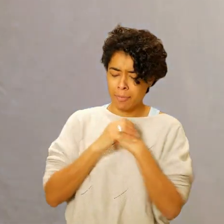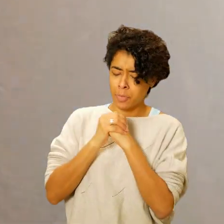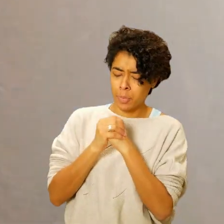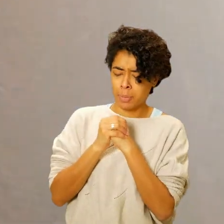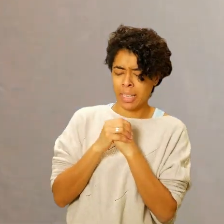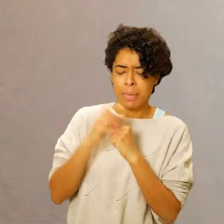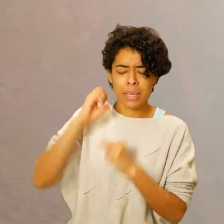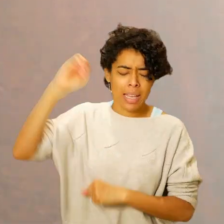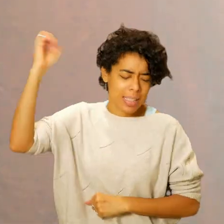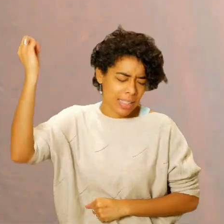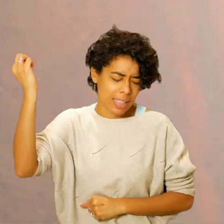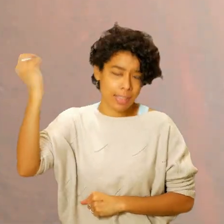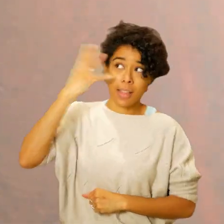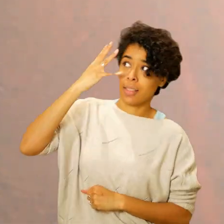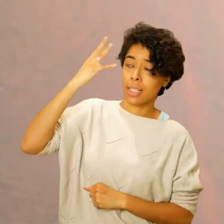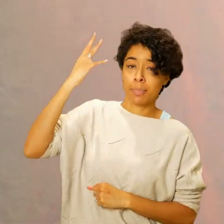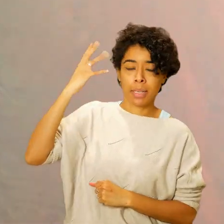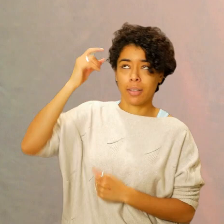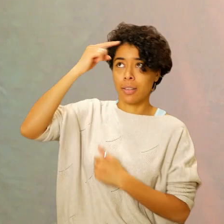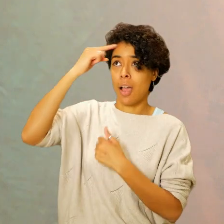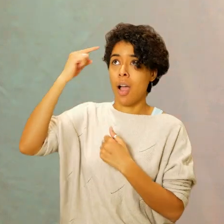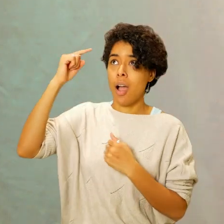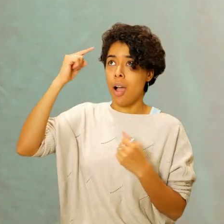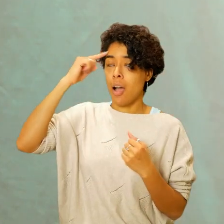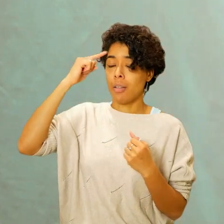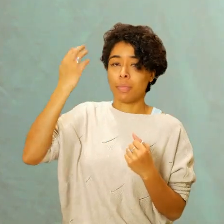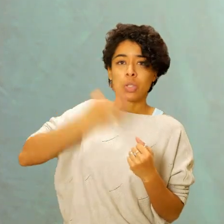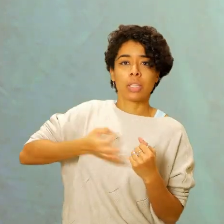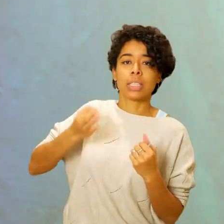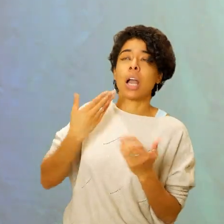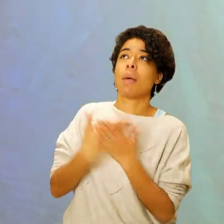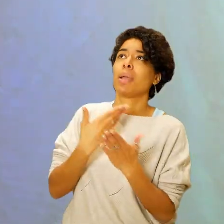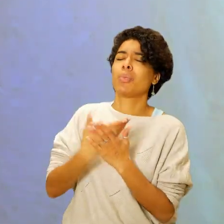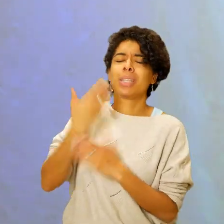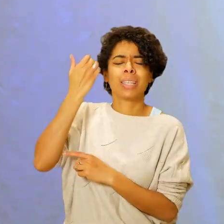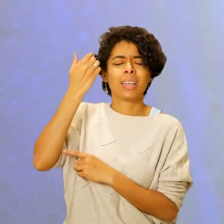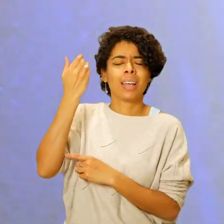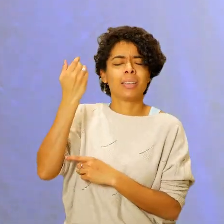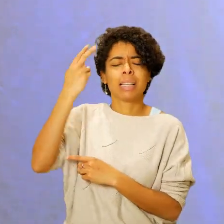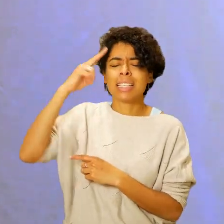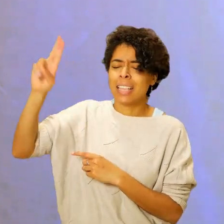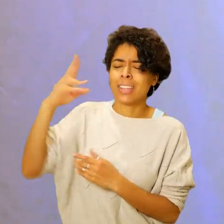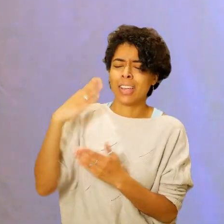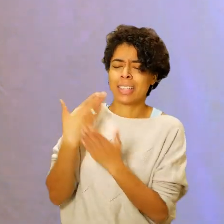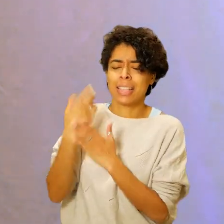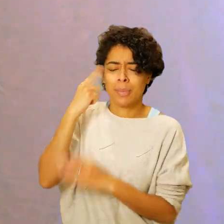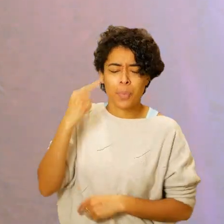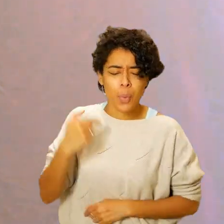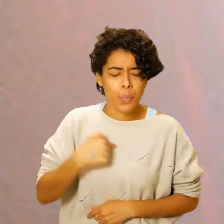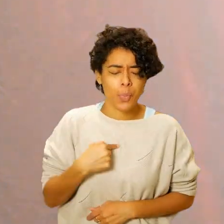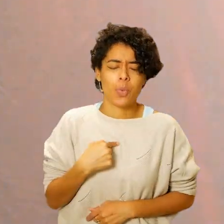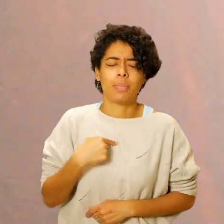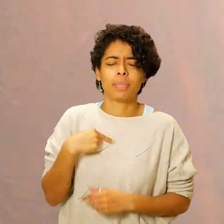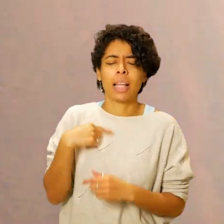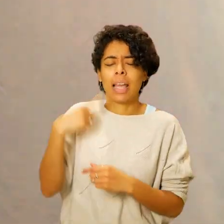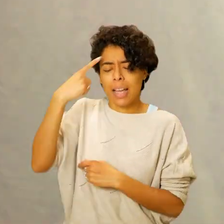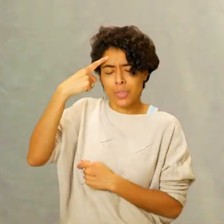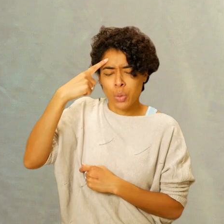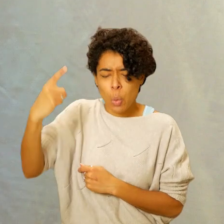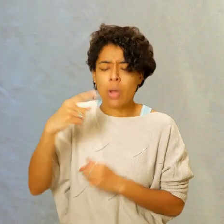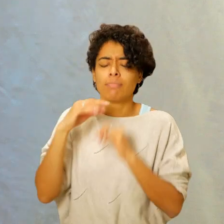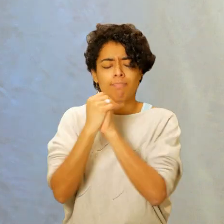quelque chose de particulier pour toi, et que tu dis, Seigneur, ça c'est ta parole pour moi, que tu crois et que tu pries sur